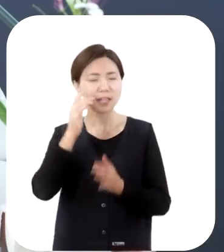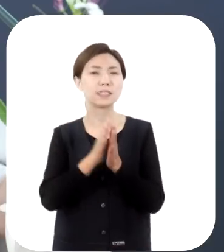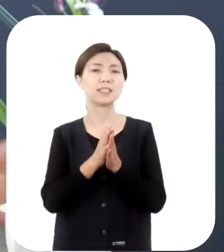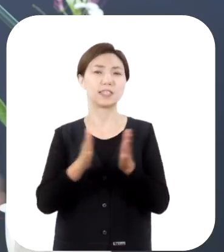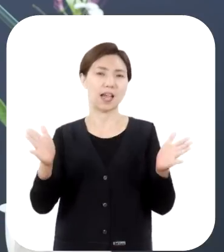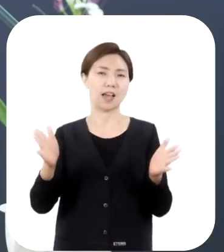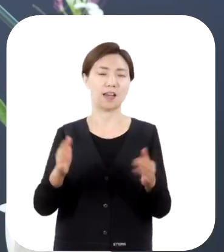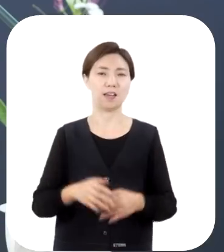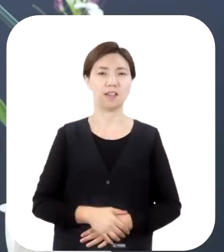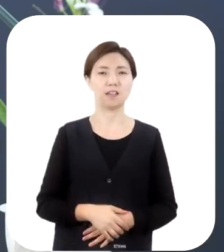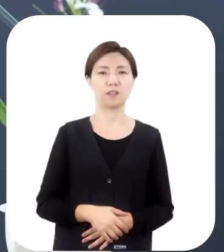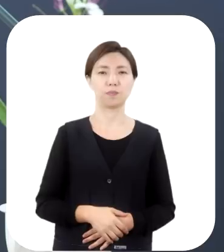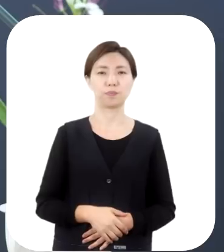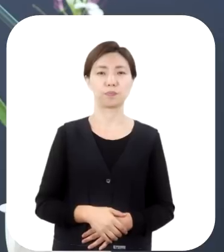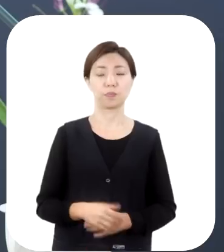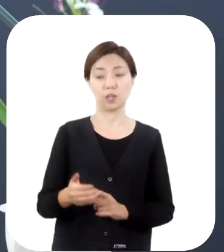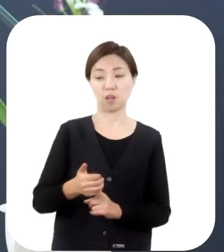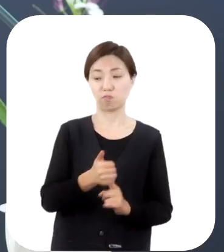된다는